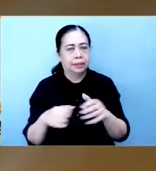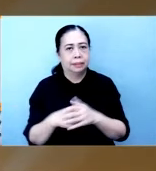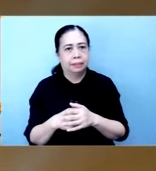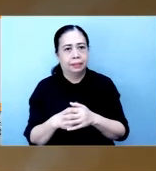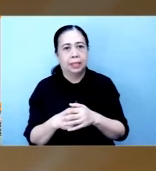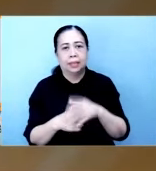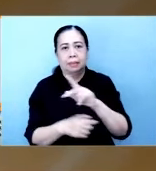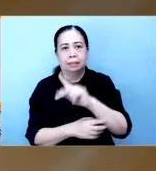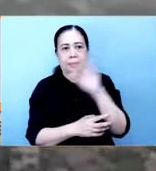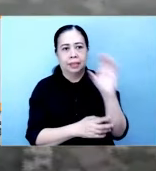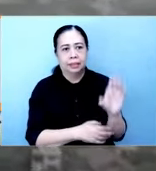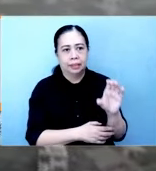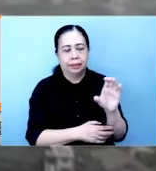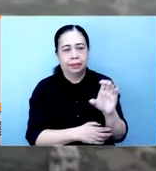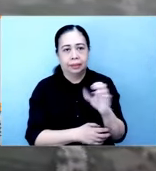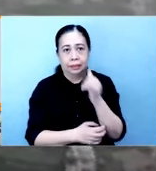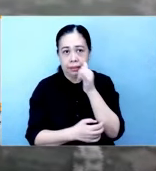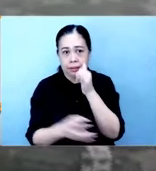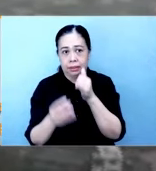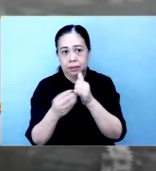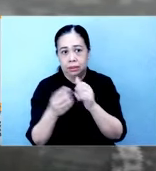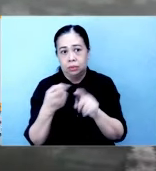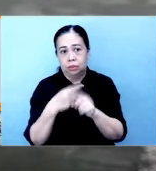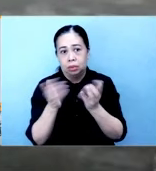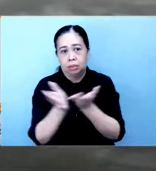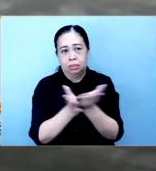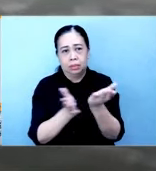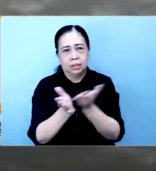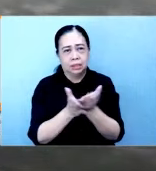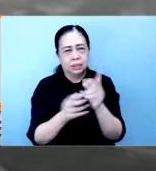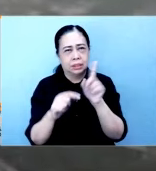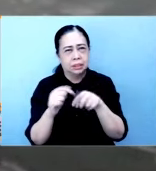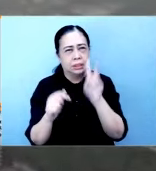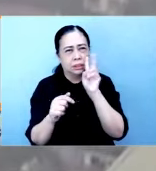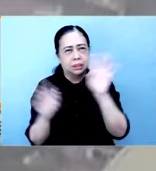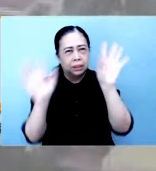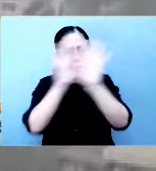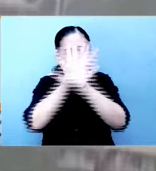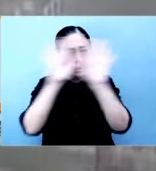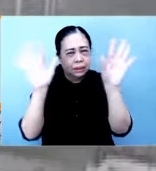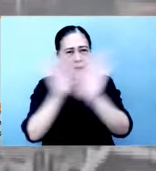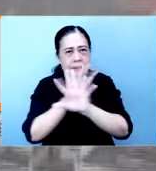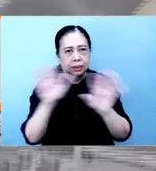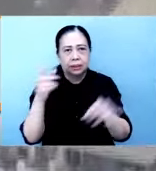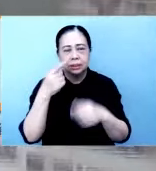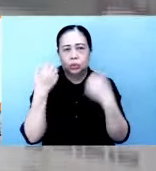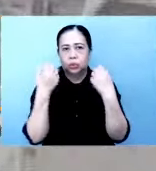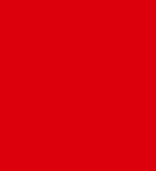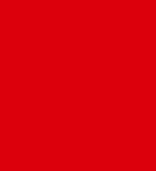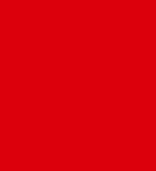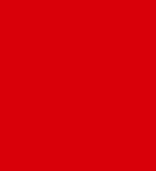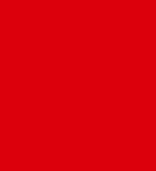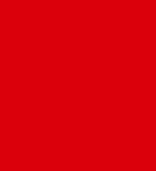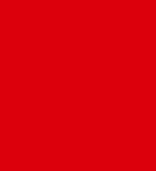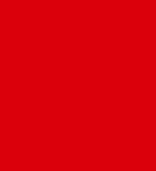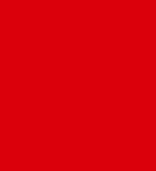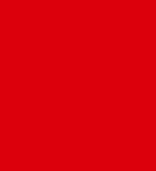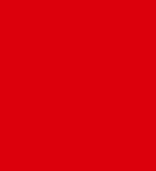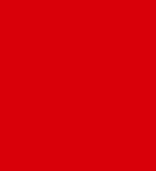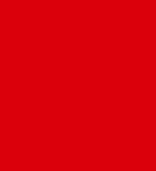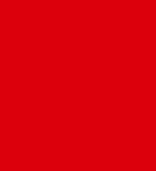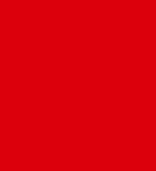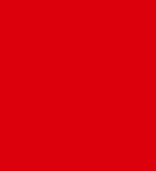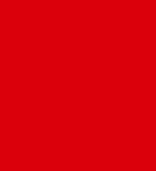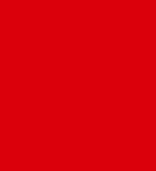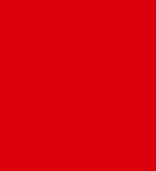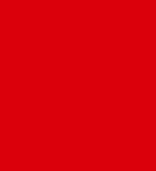Pasay. Sa kuwang ito naman mula Pasig, halos mag-zero visibility dahil sa lakas ng ulan. Mga kapatid,